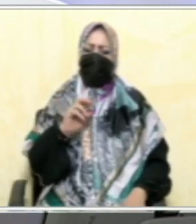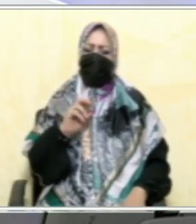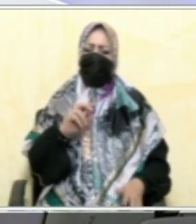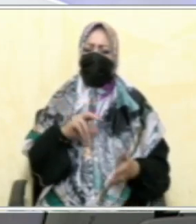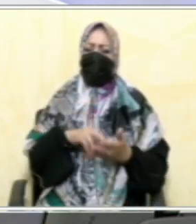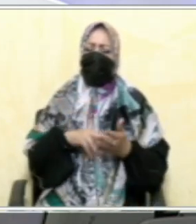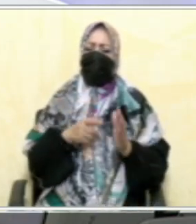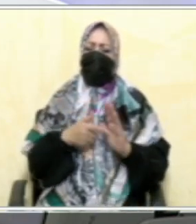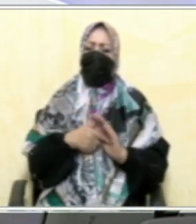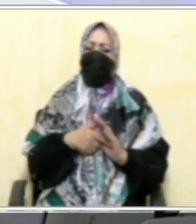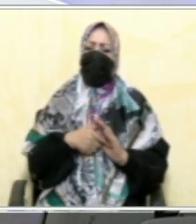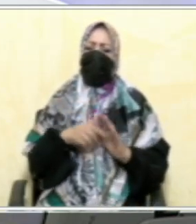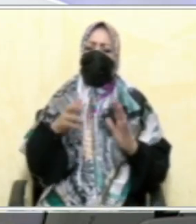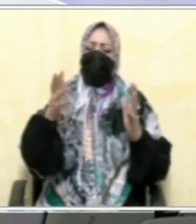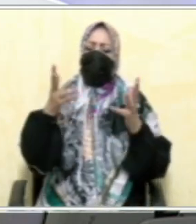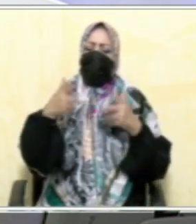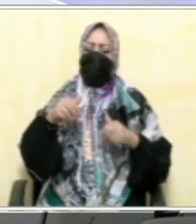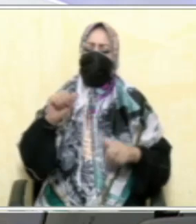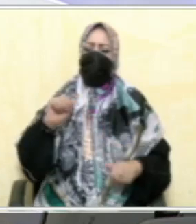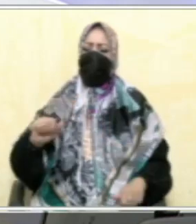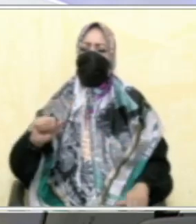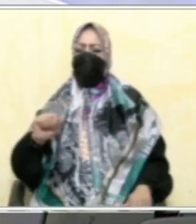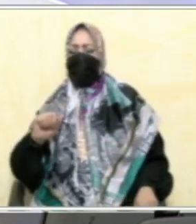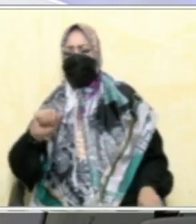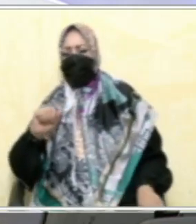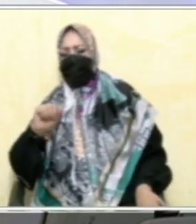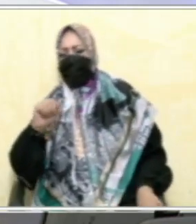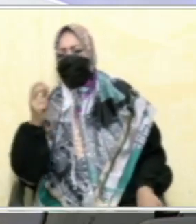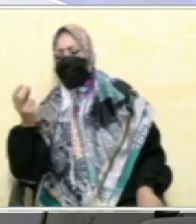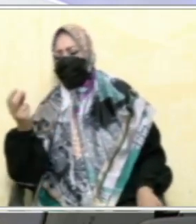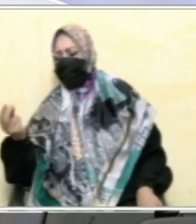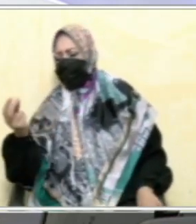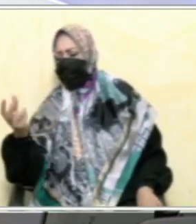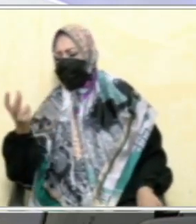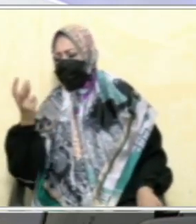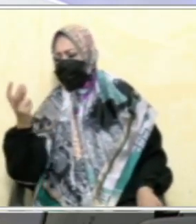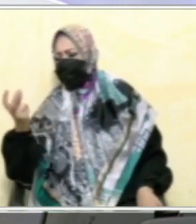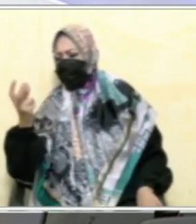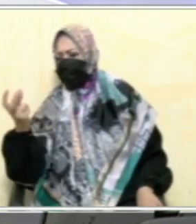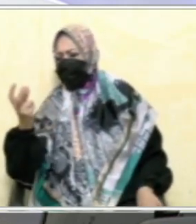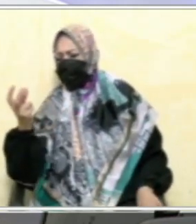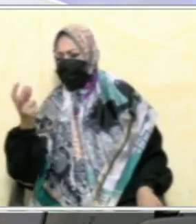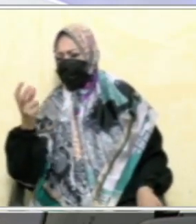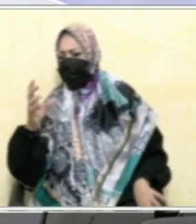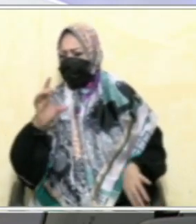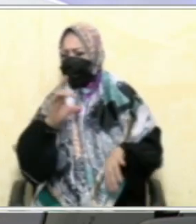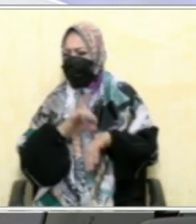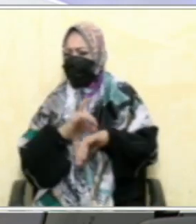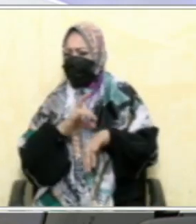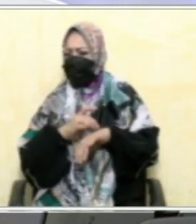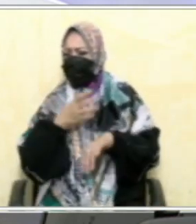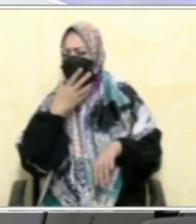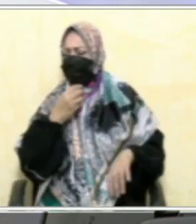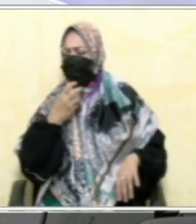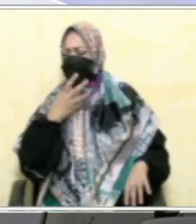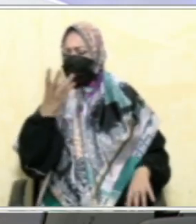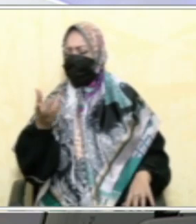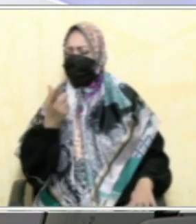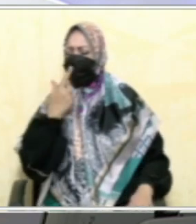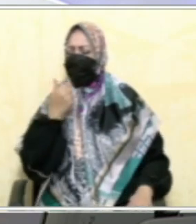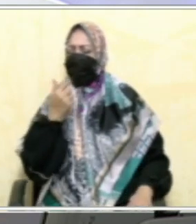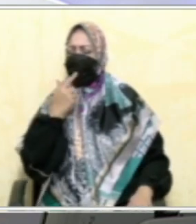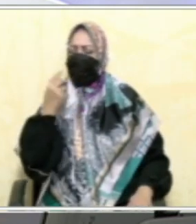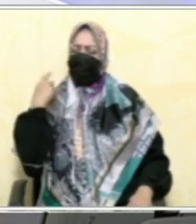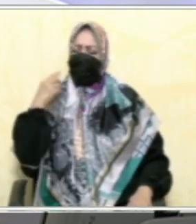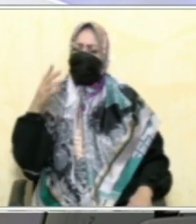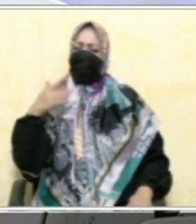منها وتخرج دما، هذه ممكن يعني يقال فيها يوم العيد لا تجزي أضحية، لكن هذه لا تعمم. هذه